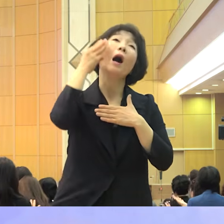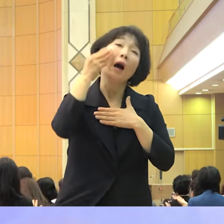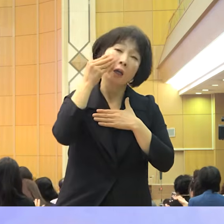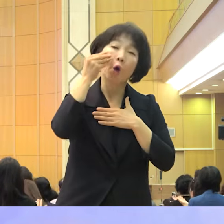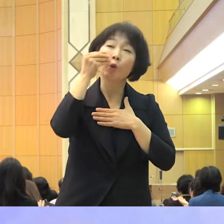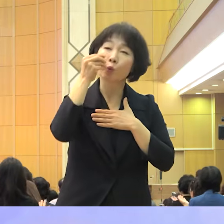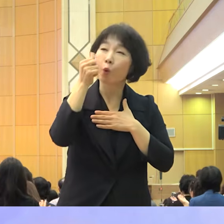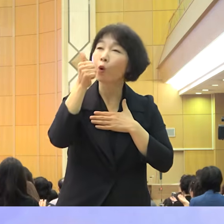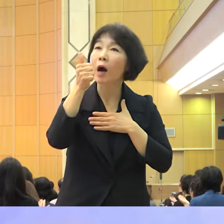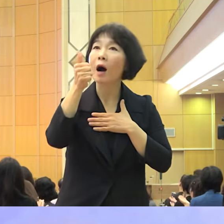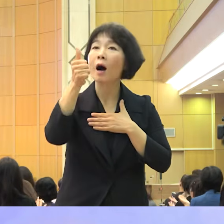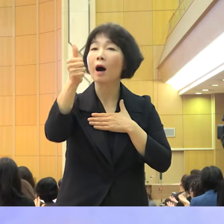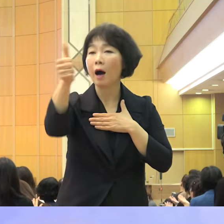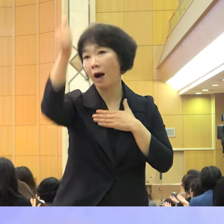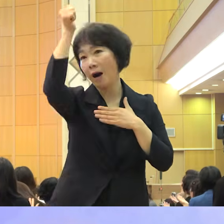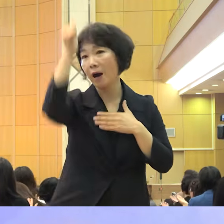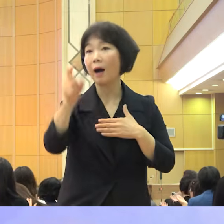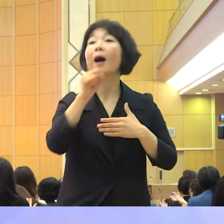주시니